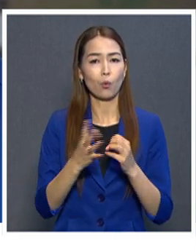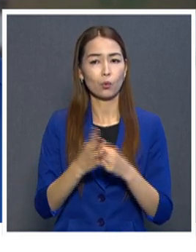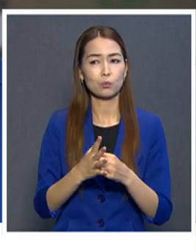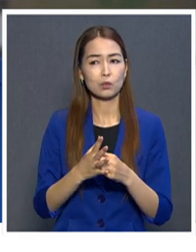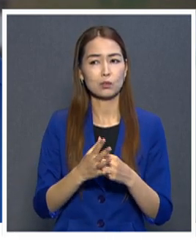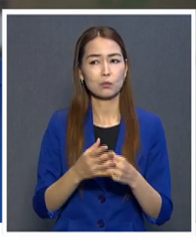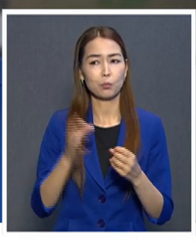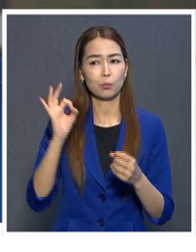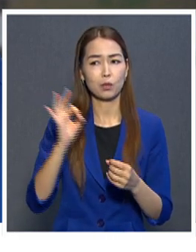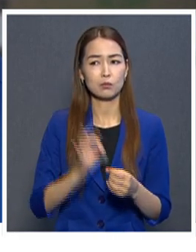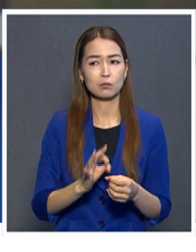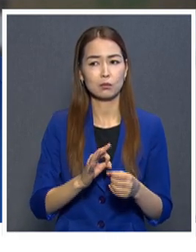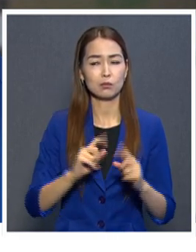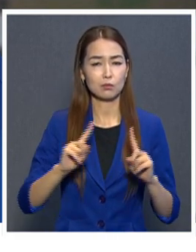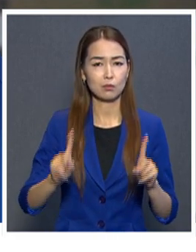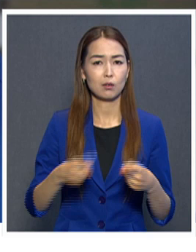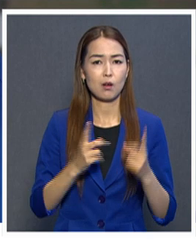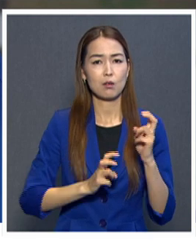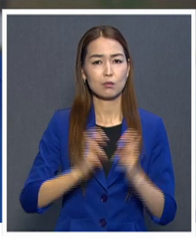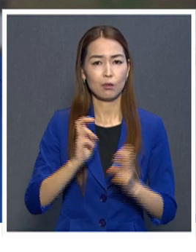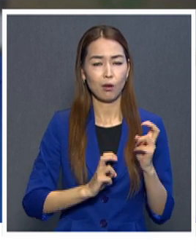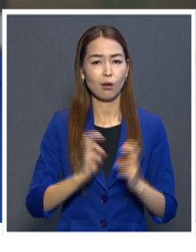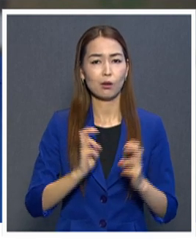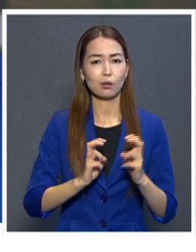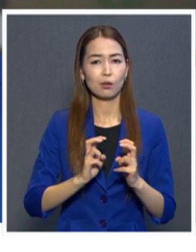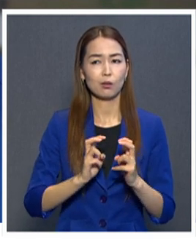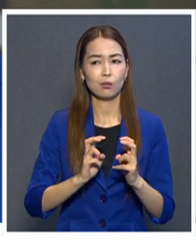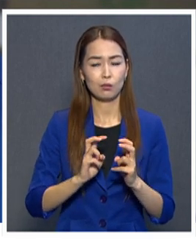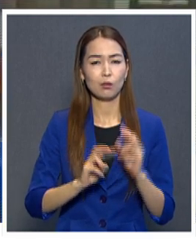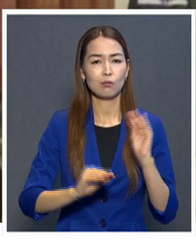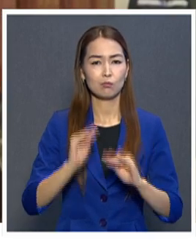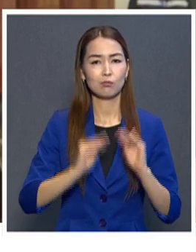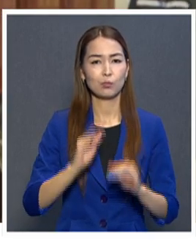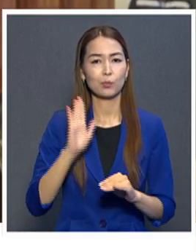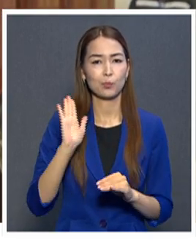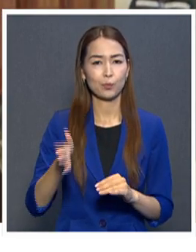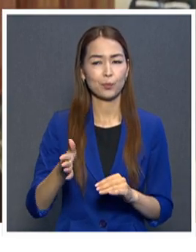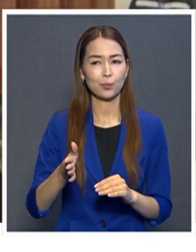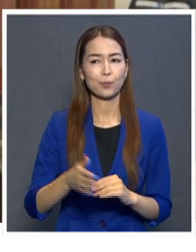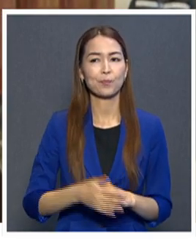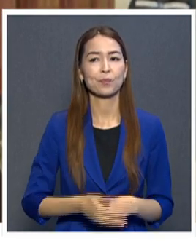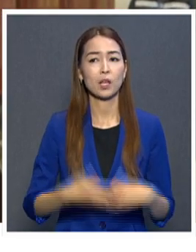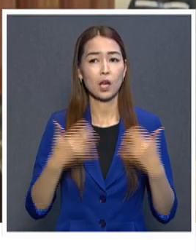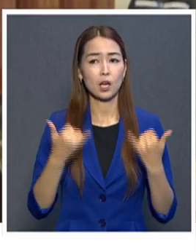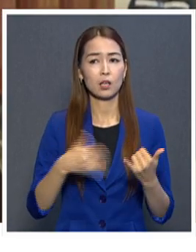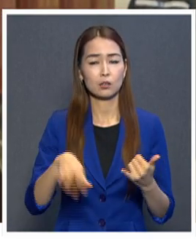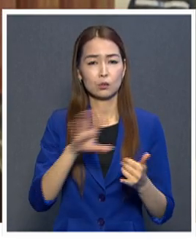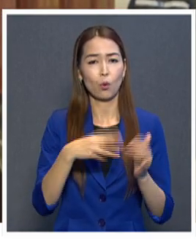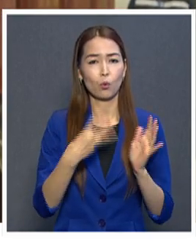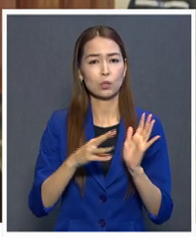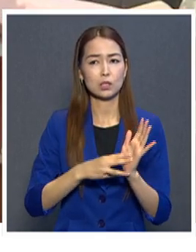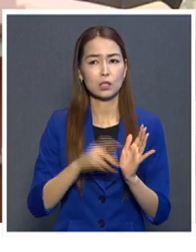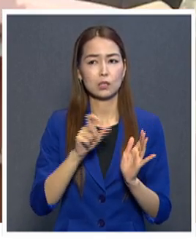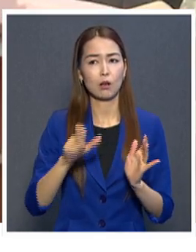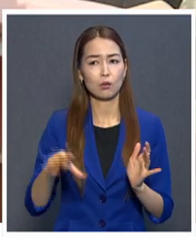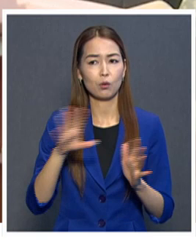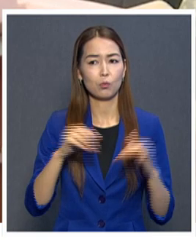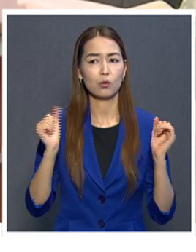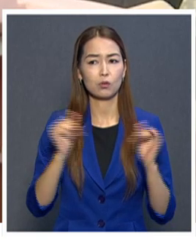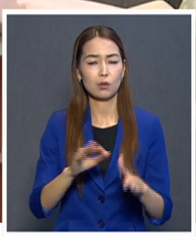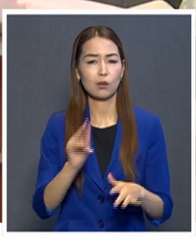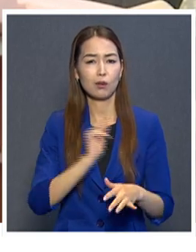15-17% өндірісіне покрываться етеді. Қайта жабдықтау ісіне 38 миллиард теңге бөлінген.